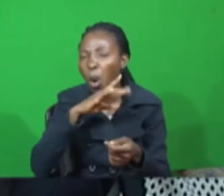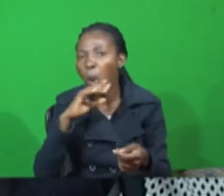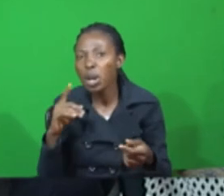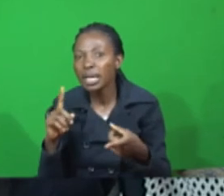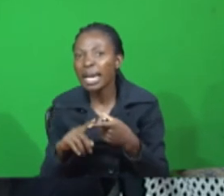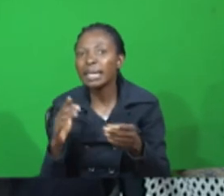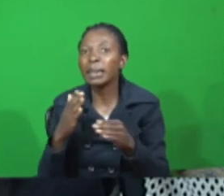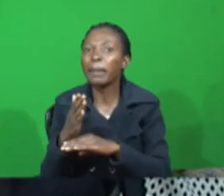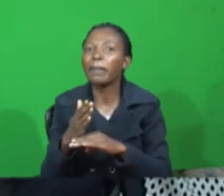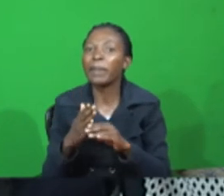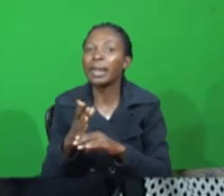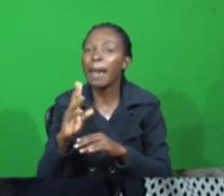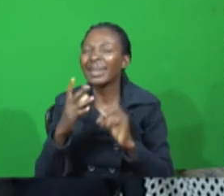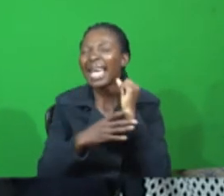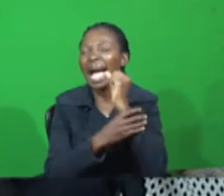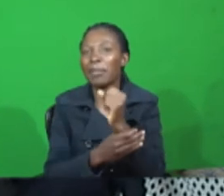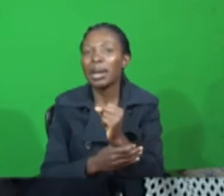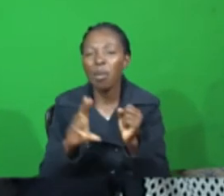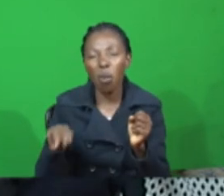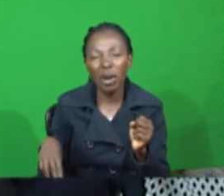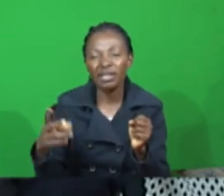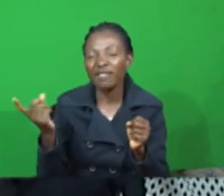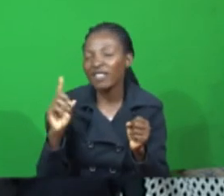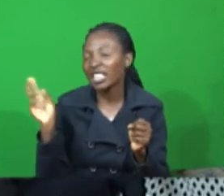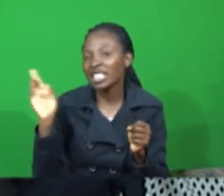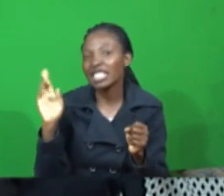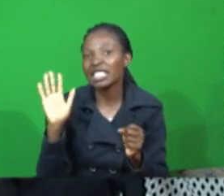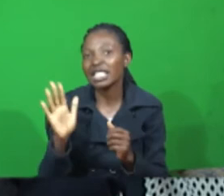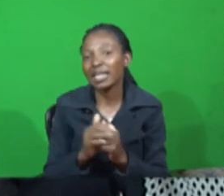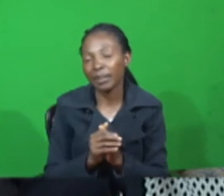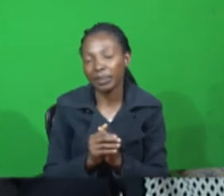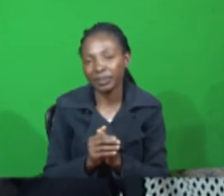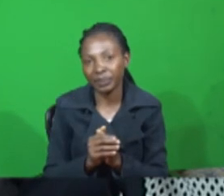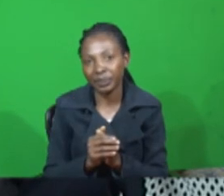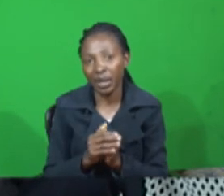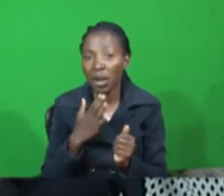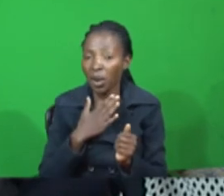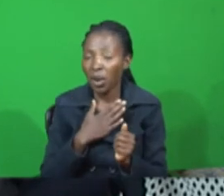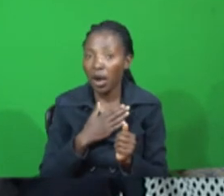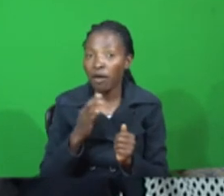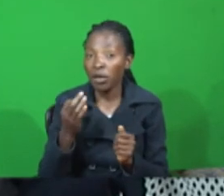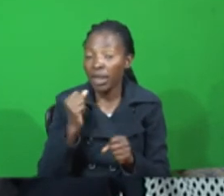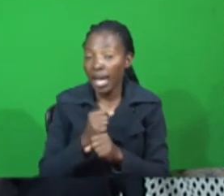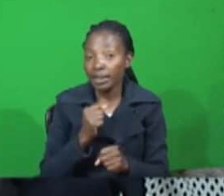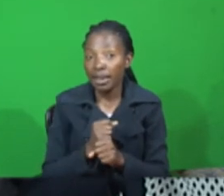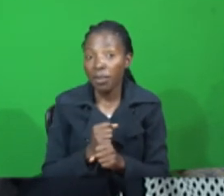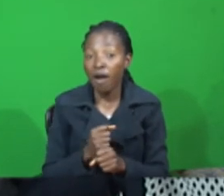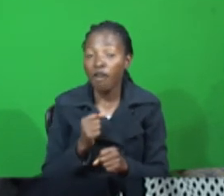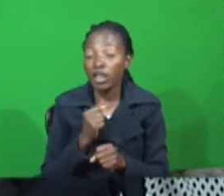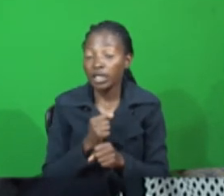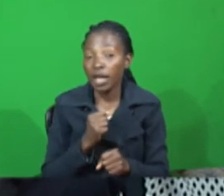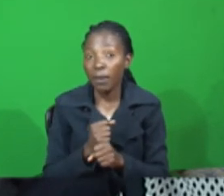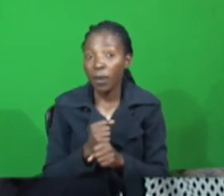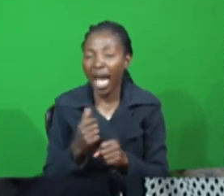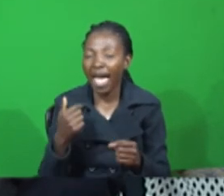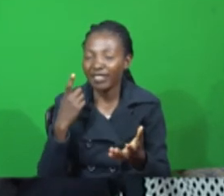rechingo. Nekupfuma kwese kwakaita. For example yamapa iyi. Eh. Ndoda kuona ndiri correct here mubva maudzo aterere. Eh. Tomboti ndaita situation